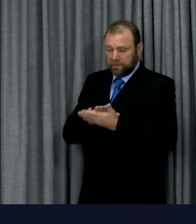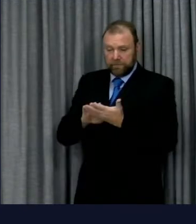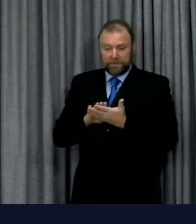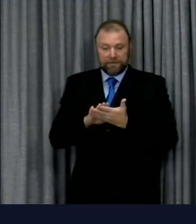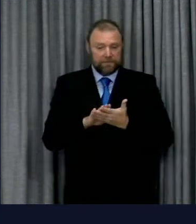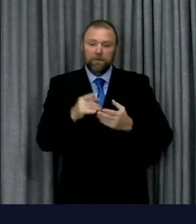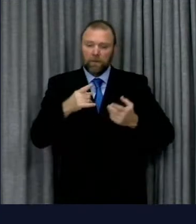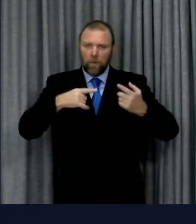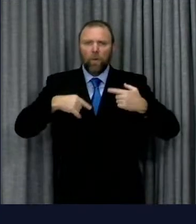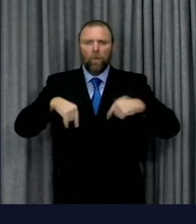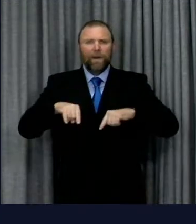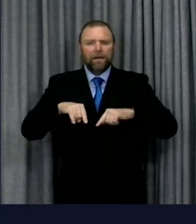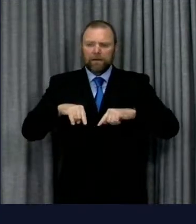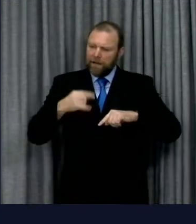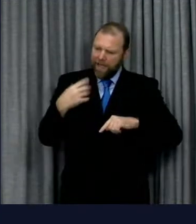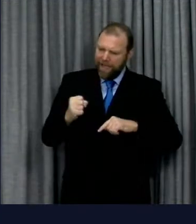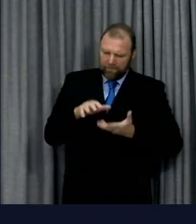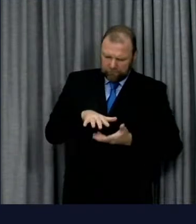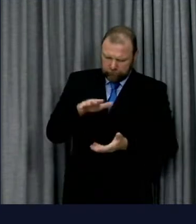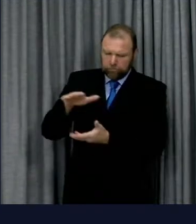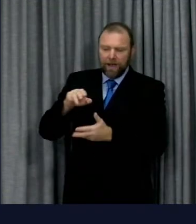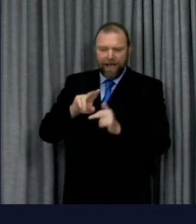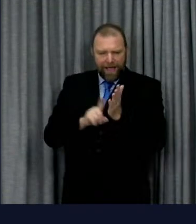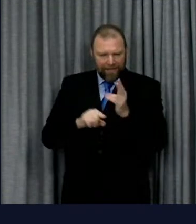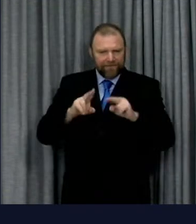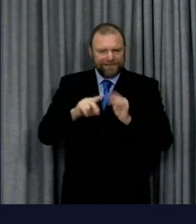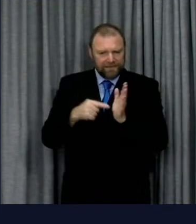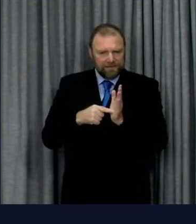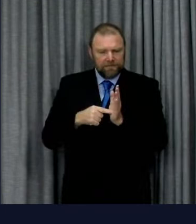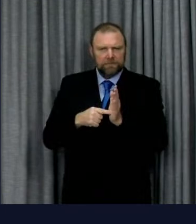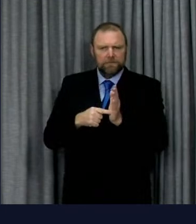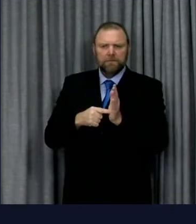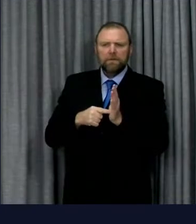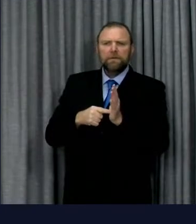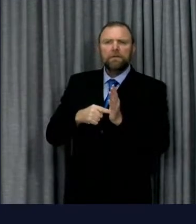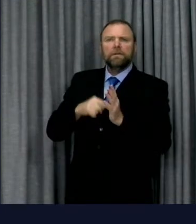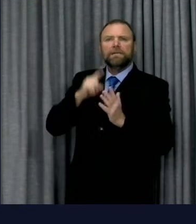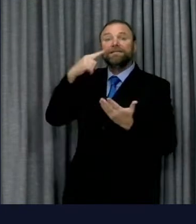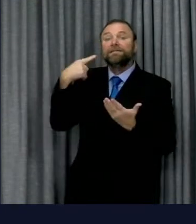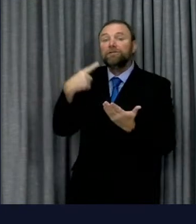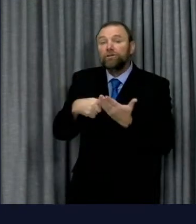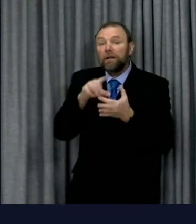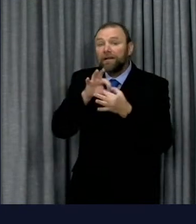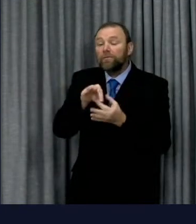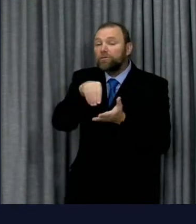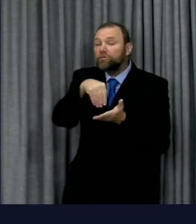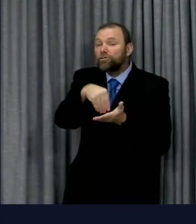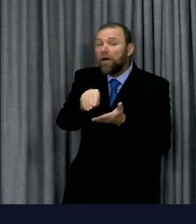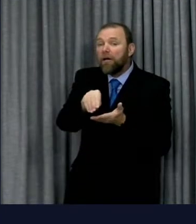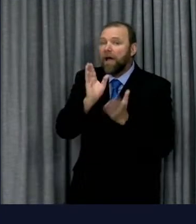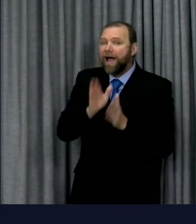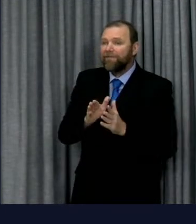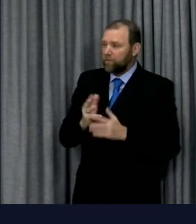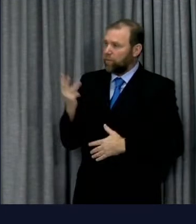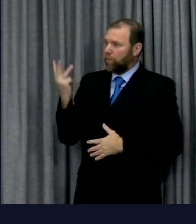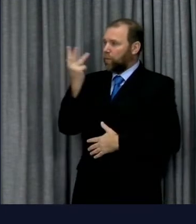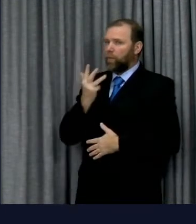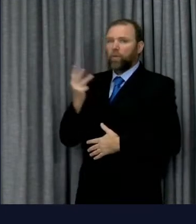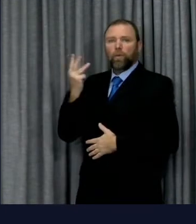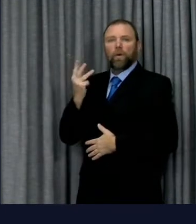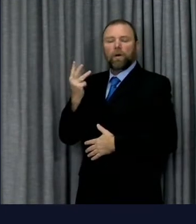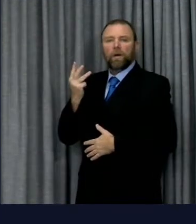hwnna yw penderfyniad i'r pedau'r llywodraethau dros y Deyrnas Unedig i wneud dy